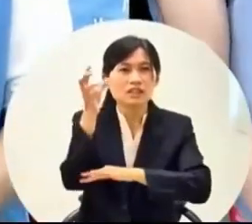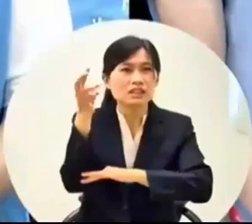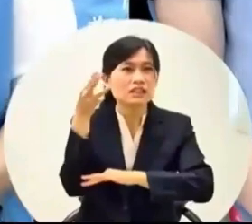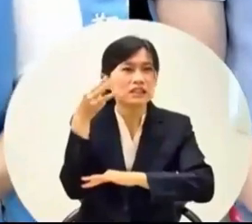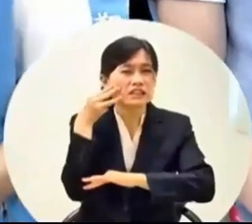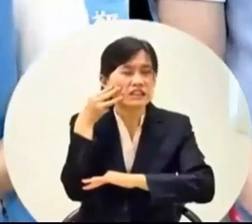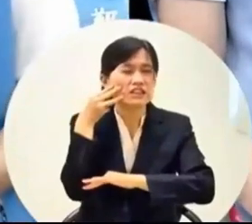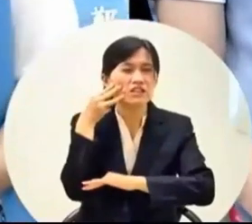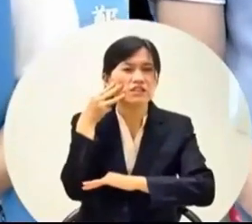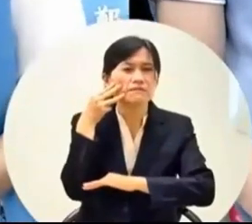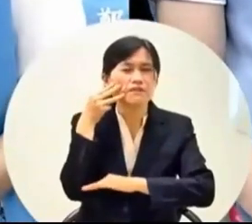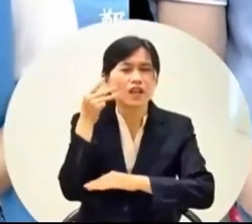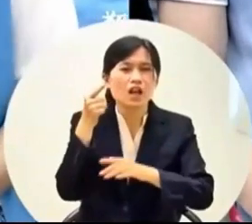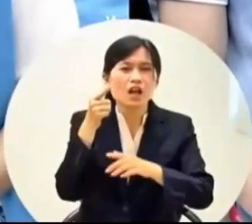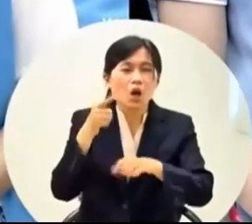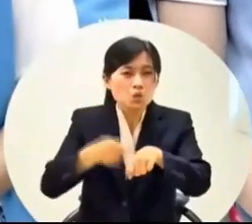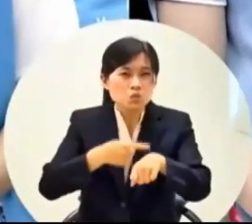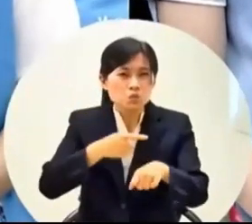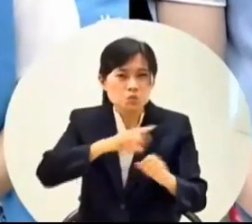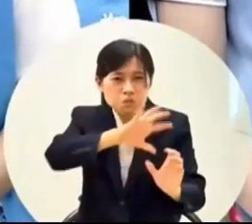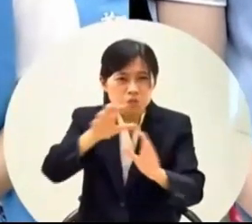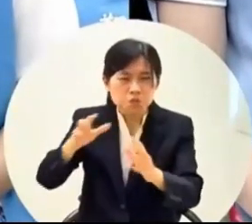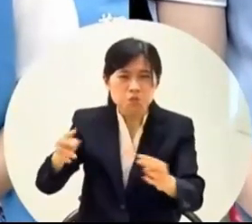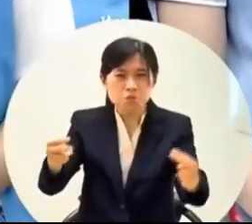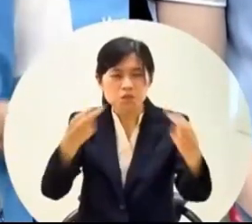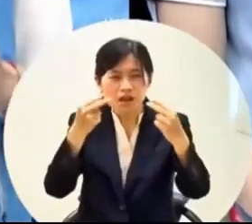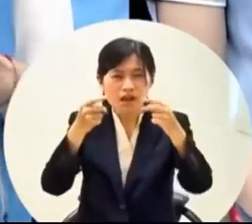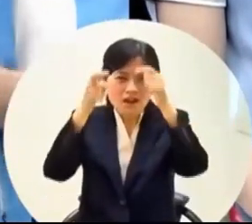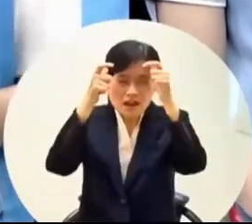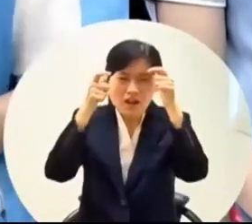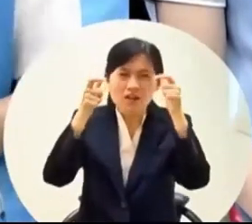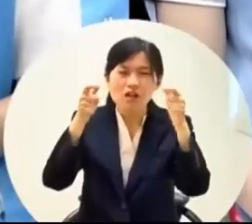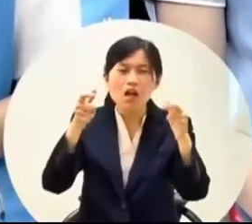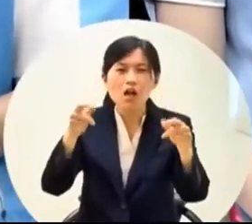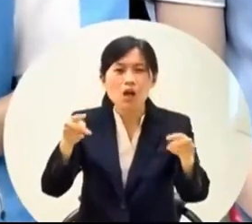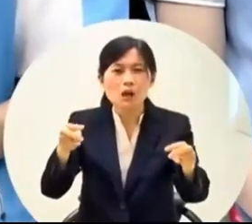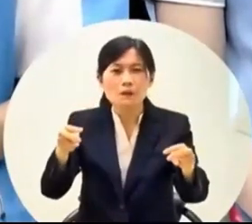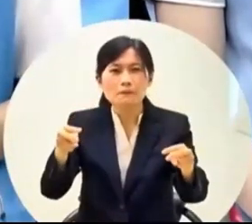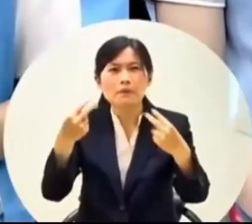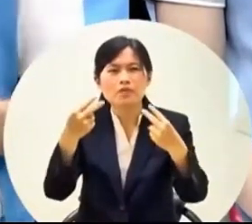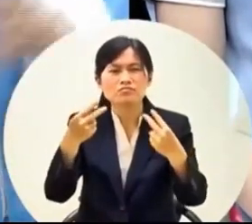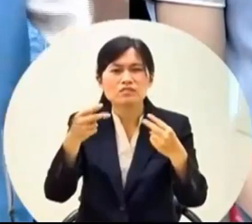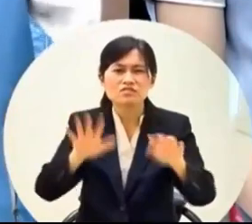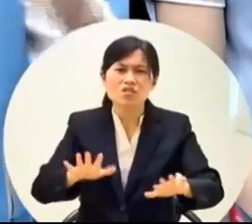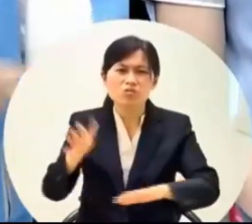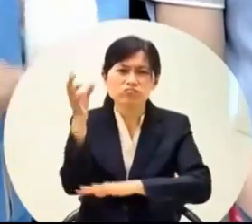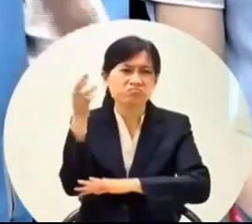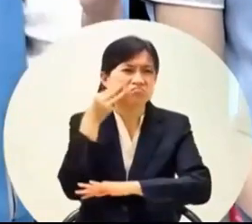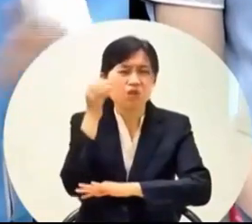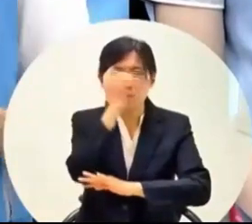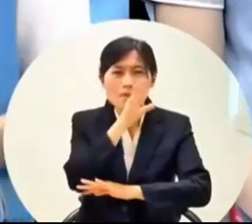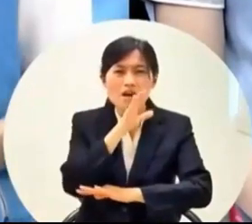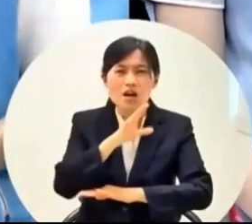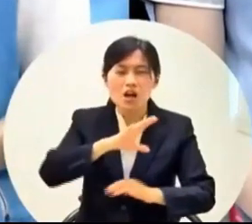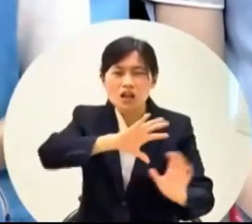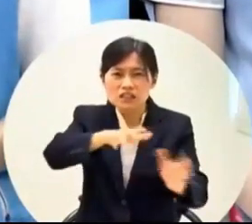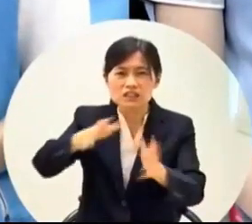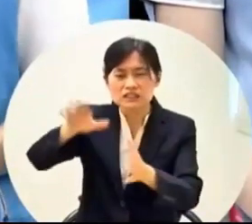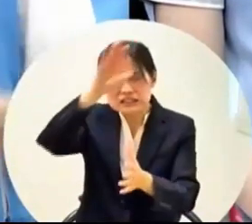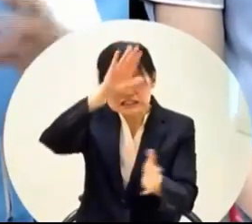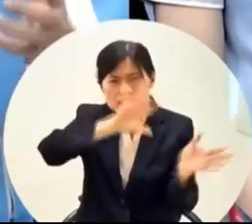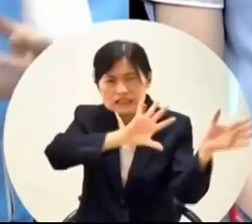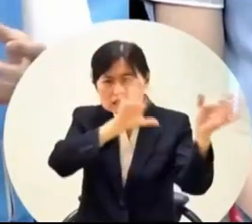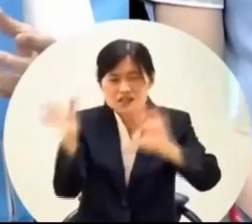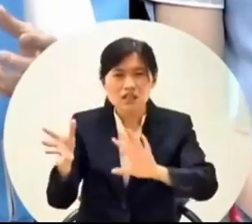角度大环境来看，从台湾角度中环境来看，从高雄的小角度小环节来看都不好。大环境是全世界疫情在肆